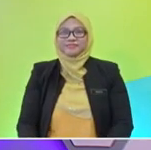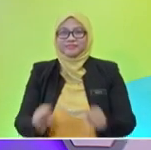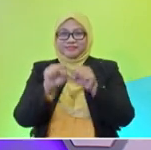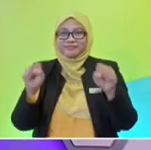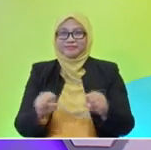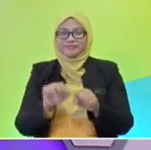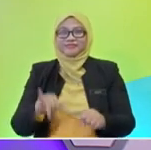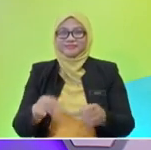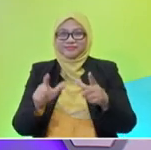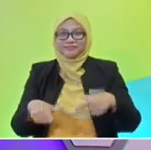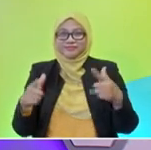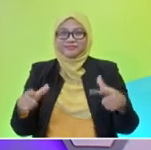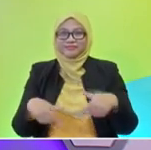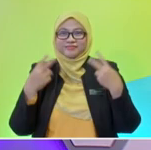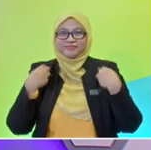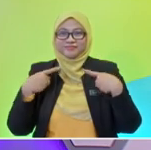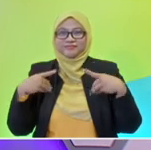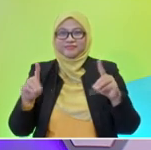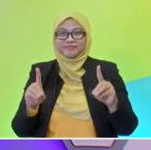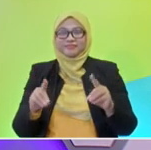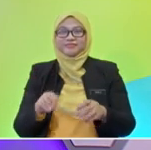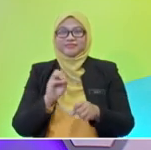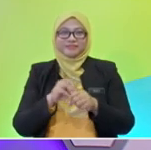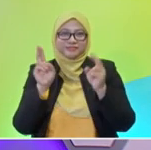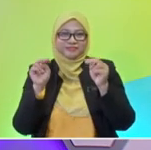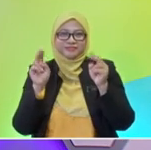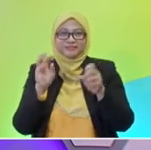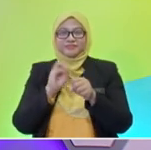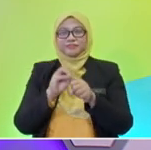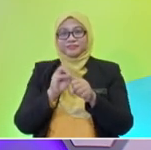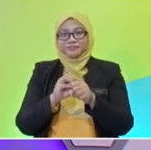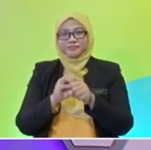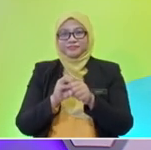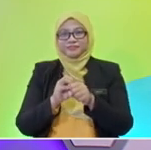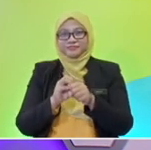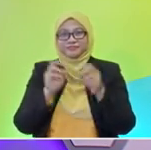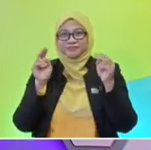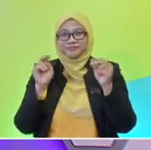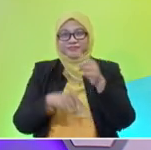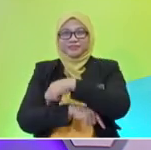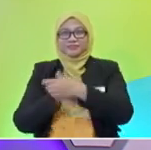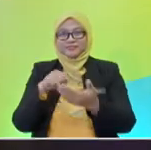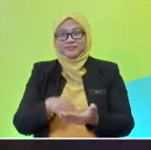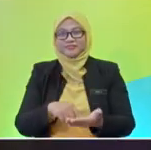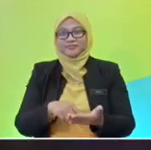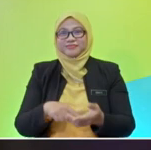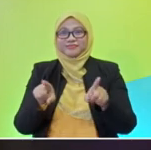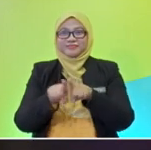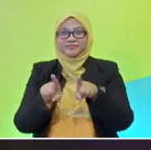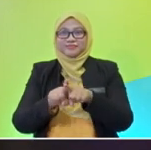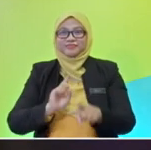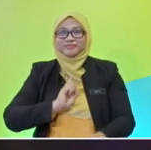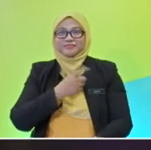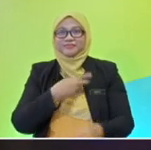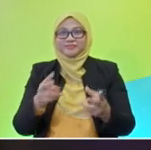tadi adalah salah satu lah saptopik yang akan kita pelajari pada hari ini sebenarnya begitu dan sama-sama kita tidak belajar hari